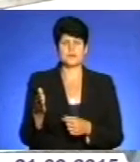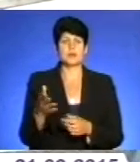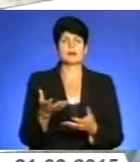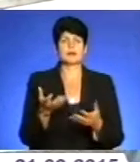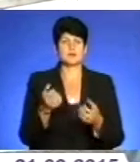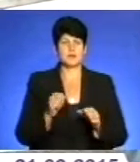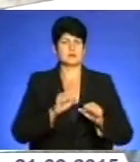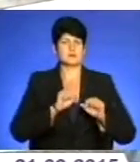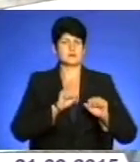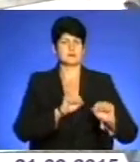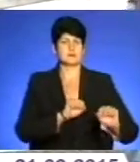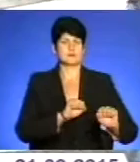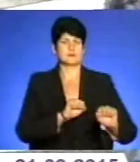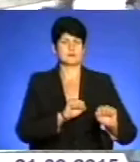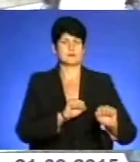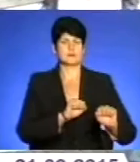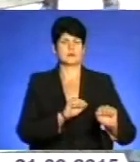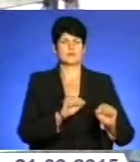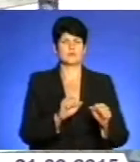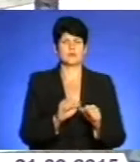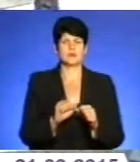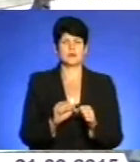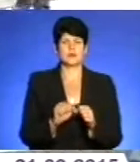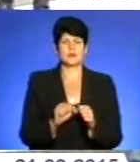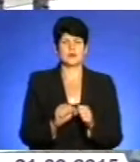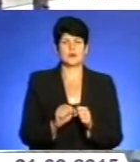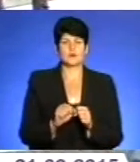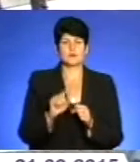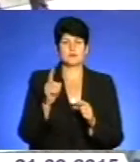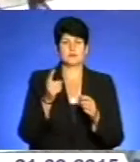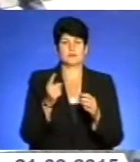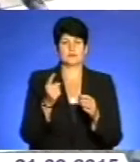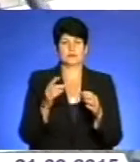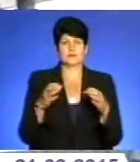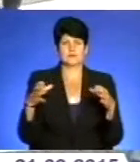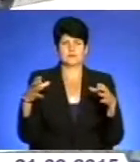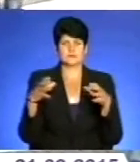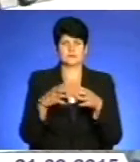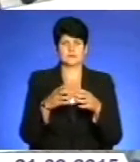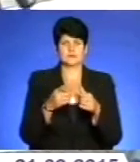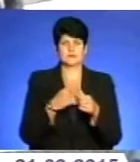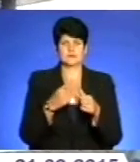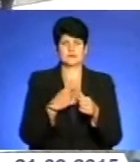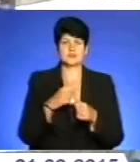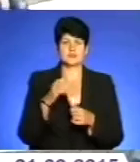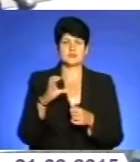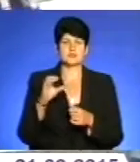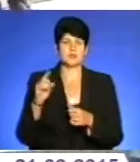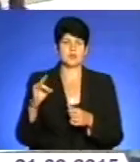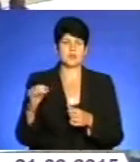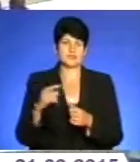оборону. Були одним гвинтиком в цілому механізмі, який називається Збройні сили.